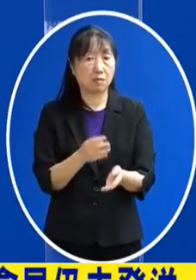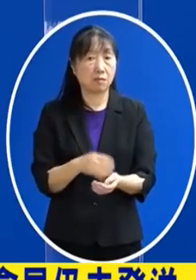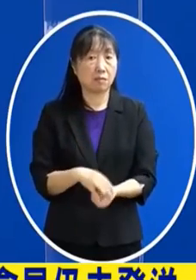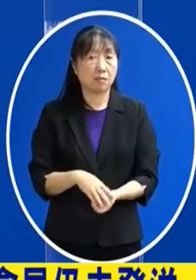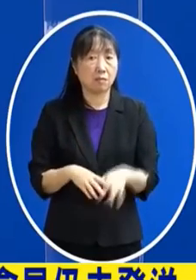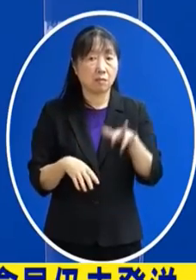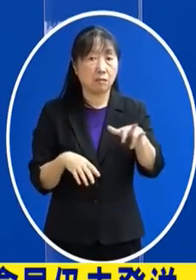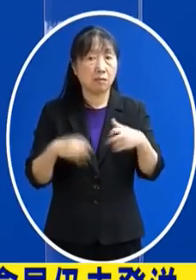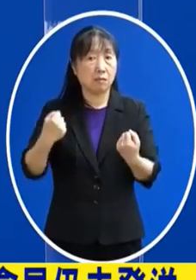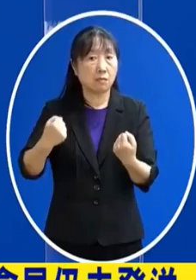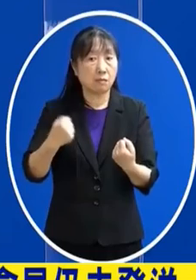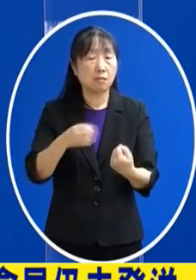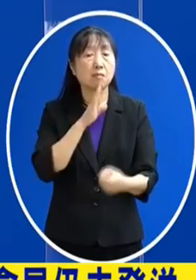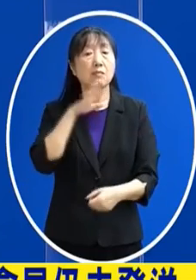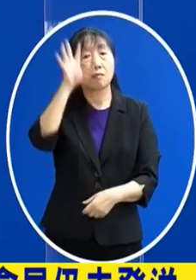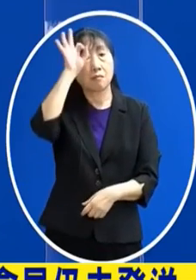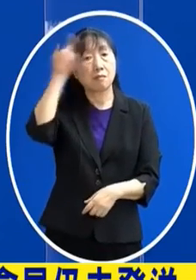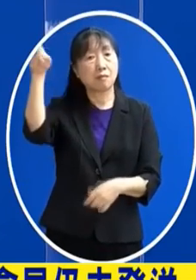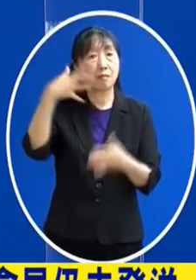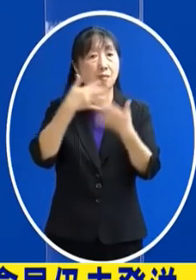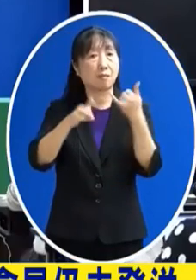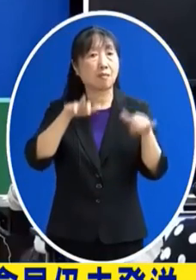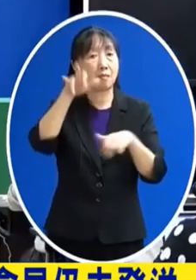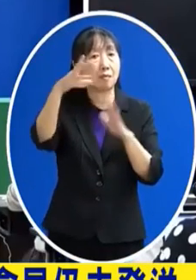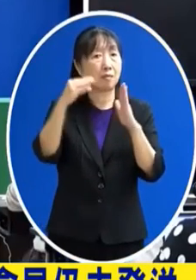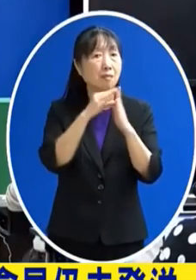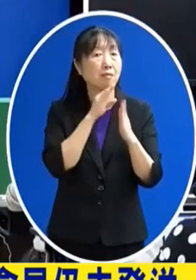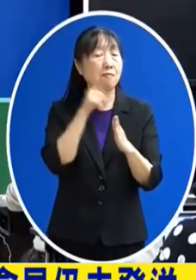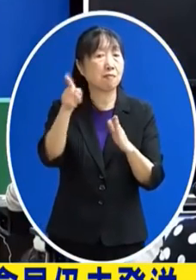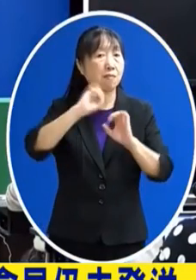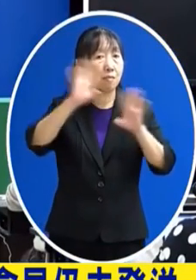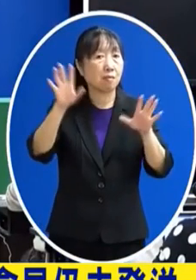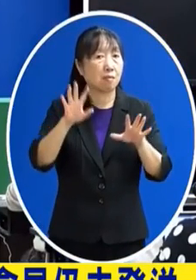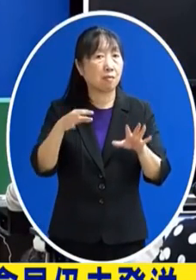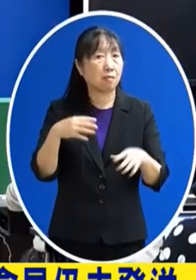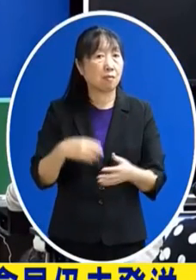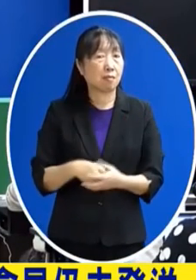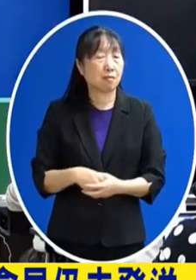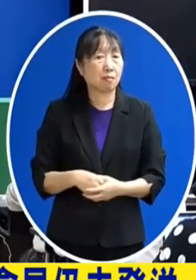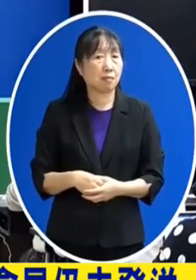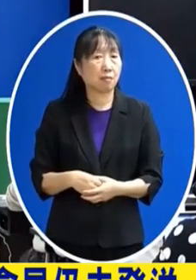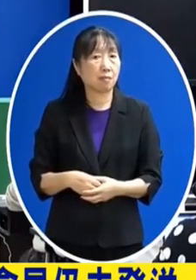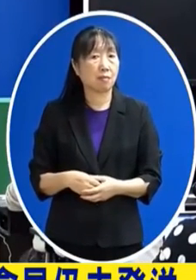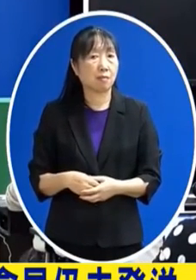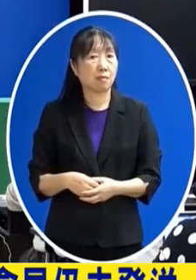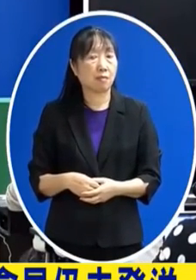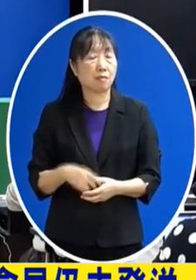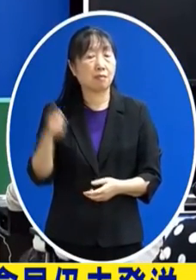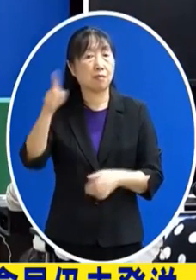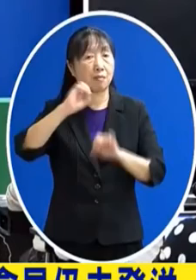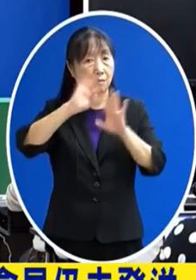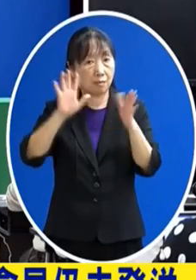就是最后就是要民航局最后的公告， 他准备预告多久？ 到八号，今天应该是最后。 OK， 好。